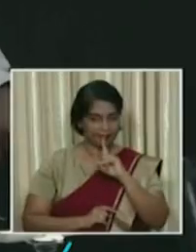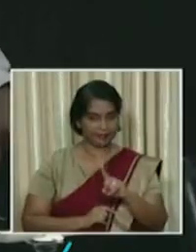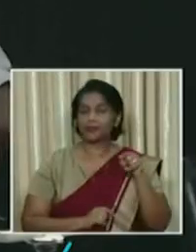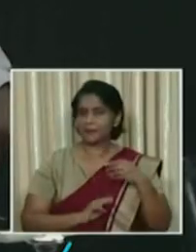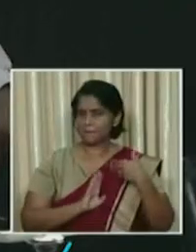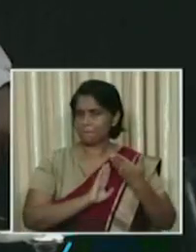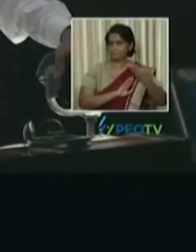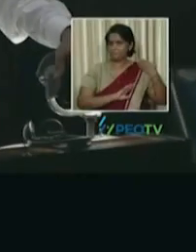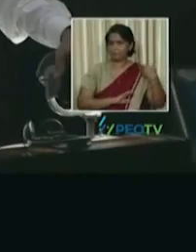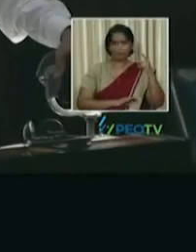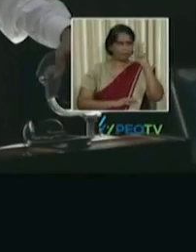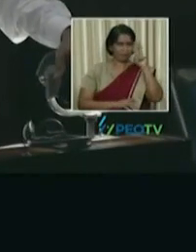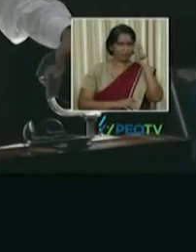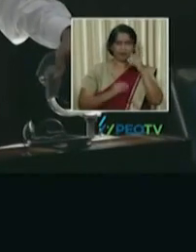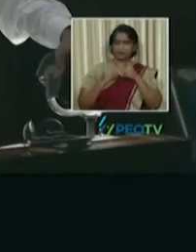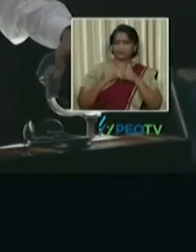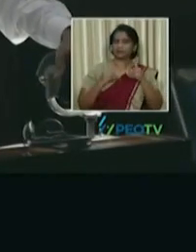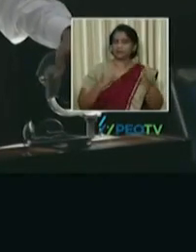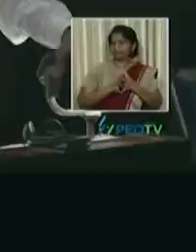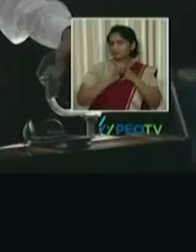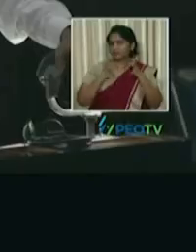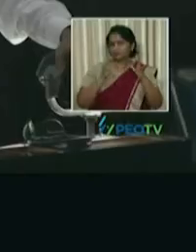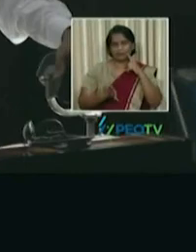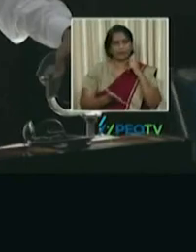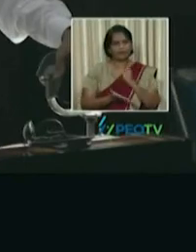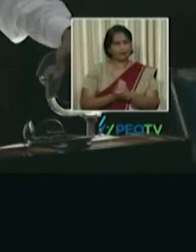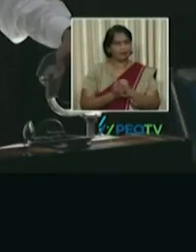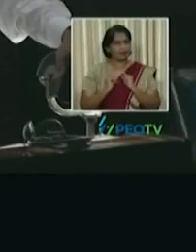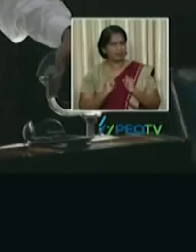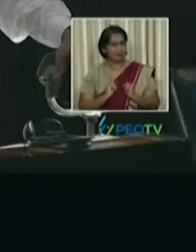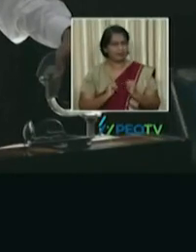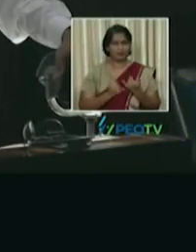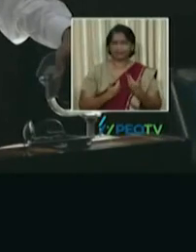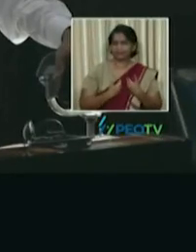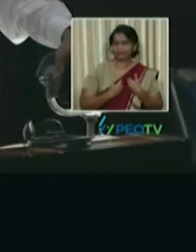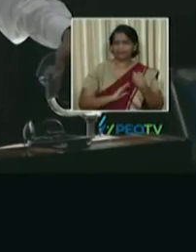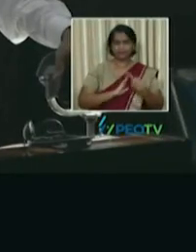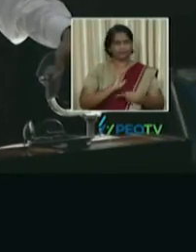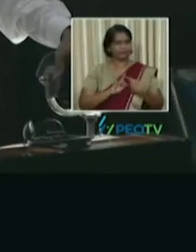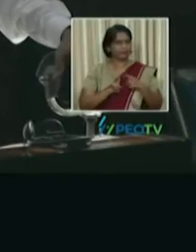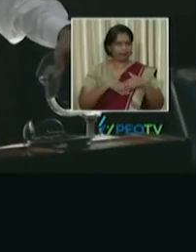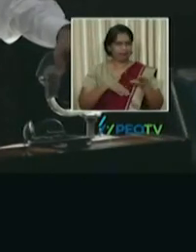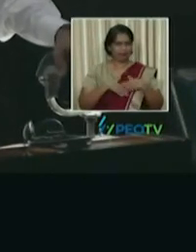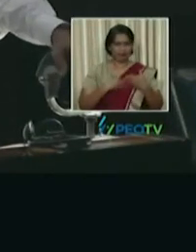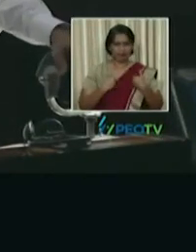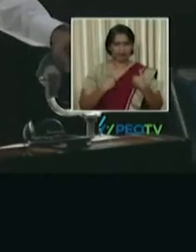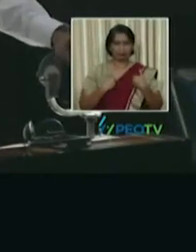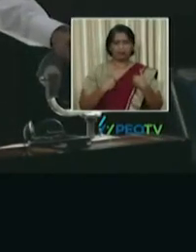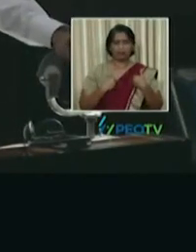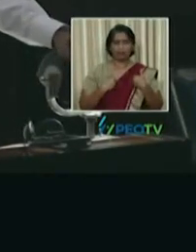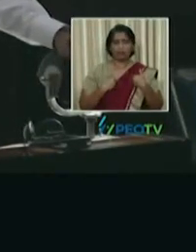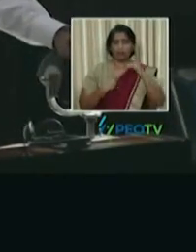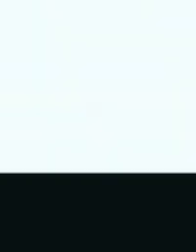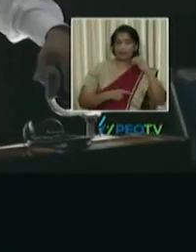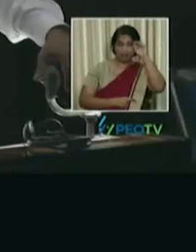මේ පහුගිය මාසික පමණ කාලෙ පුරා ඉතා බරපතල අපකීර්තියක් අපිට රටක් විදියට පුරවැසි විදියට අත්ුණා මුතුරාජා